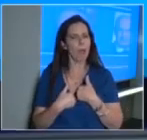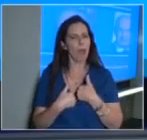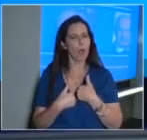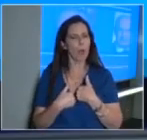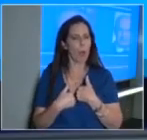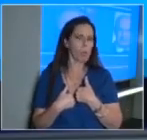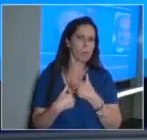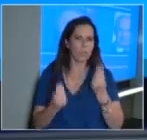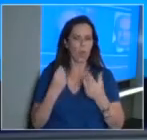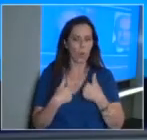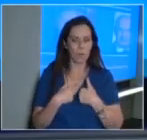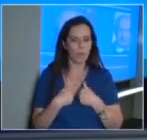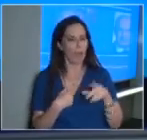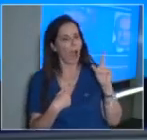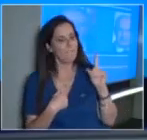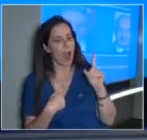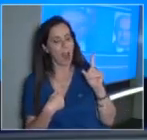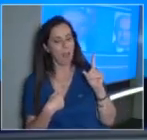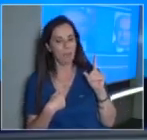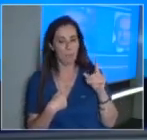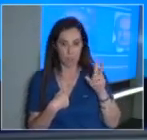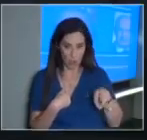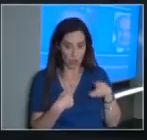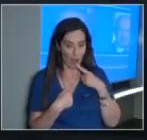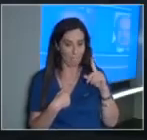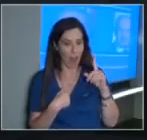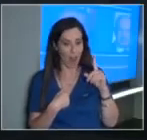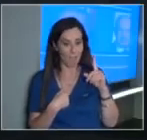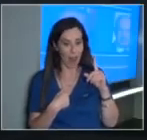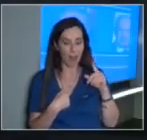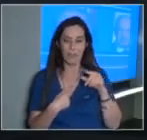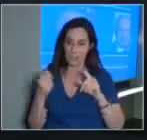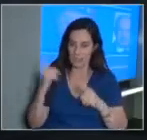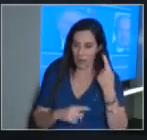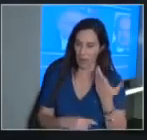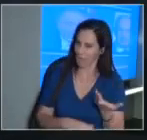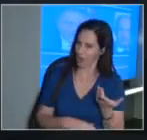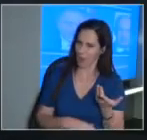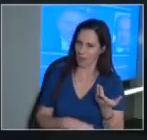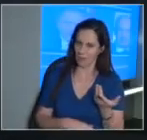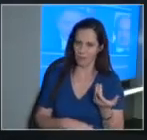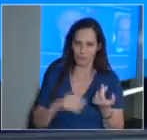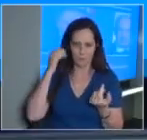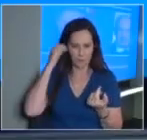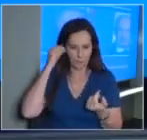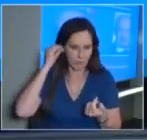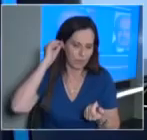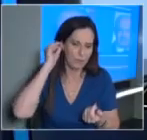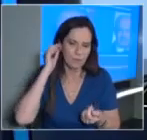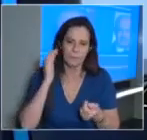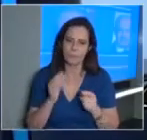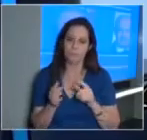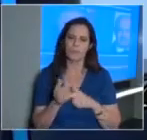הדתית ישחקו, אבל... אנחנו מבקשים להישאר... יש אבל? אין ממש אבל, זה יקרה בעזרת השם. קודם כל, המפלגה יותר קטנה ממה שהייתם, שהמפלגה יותר קטנה,